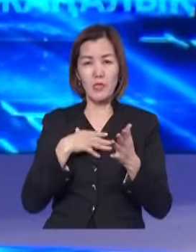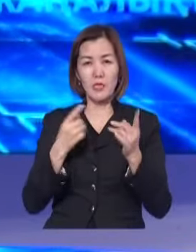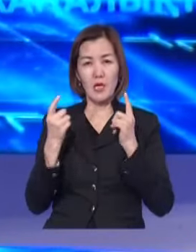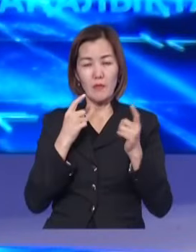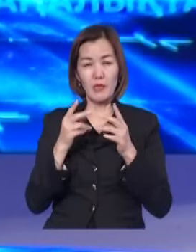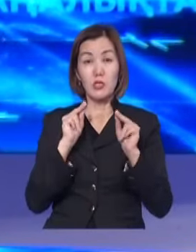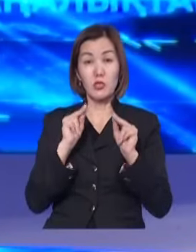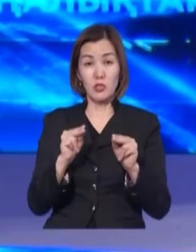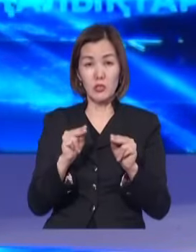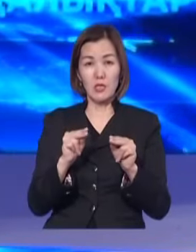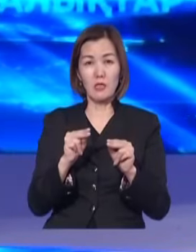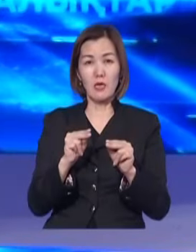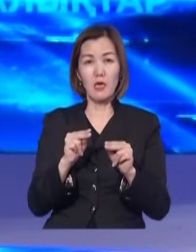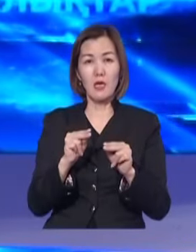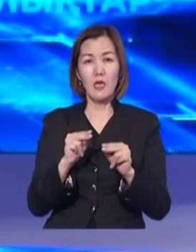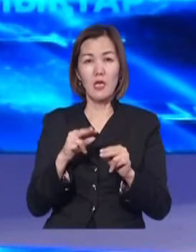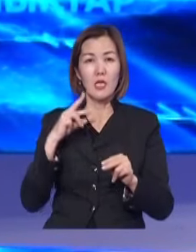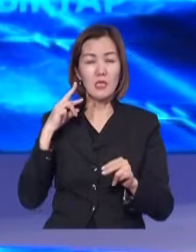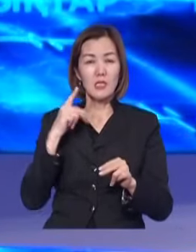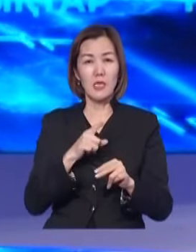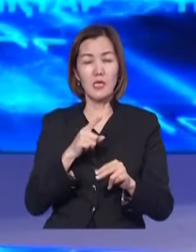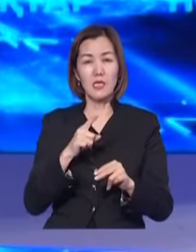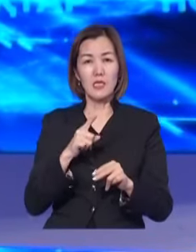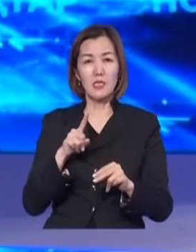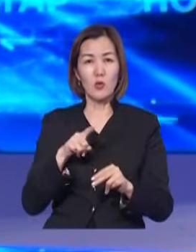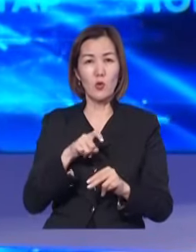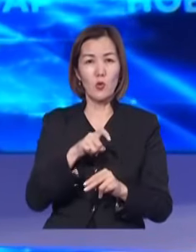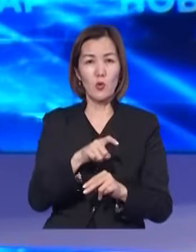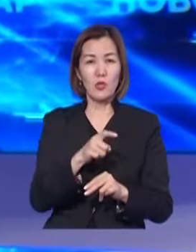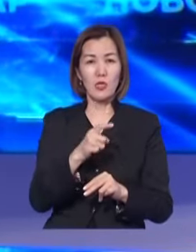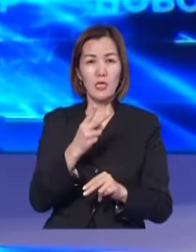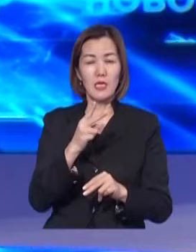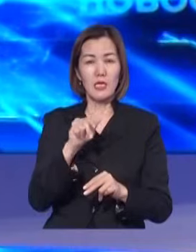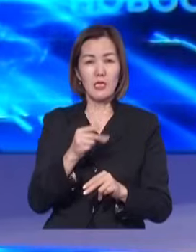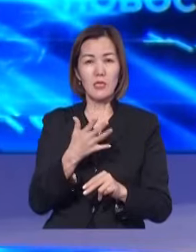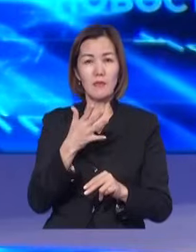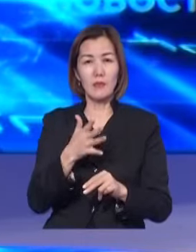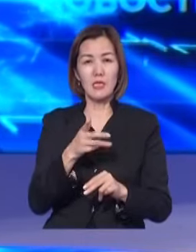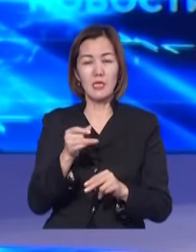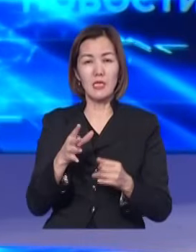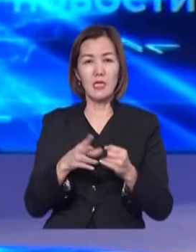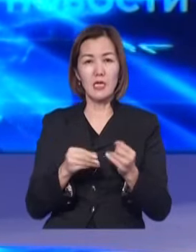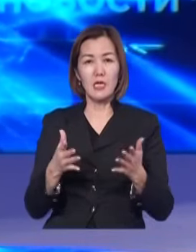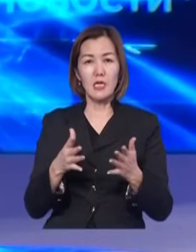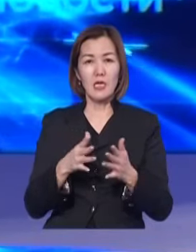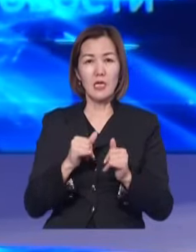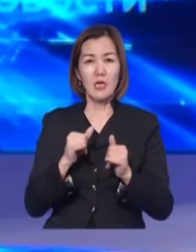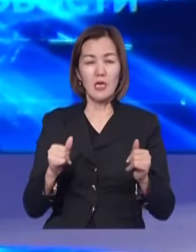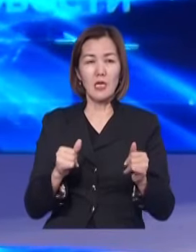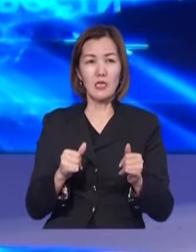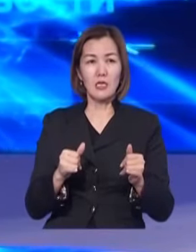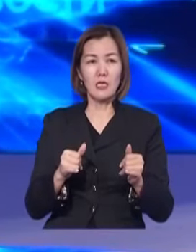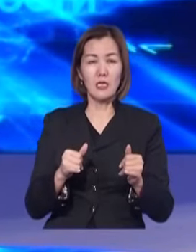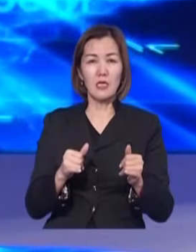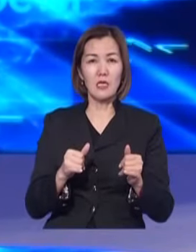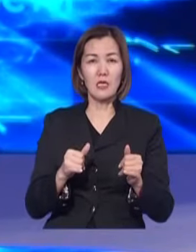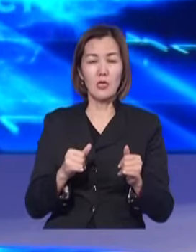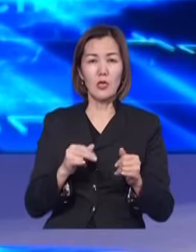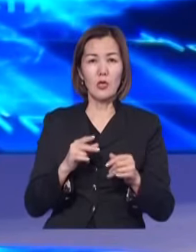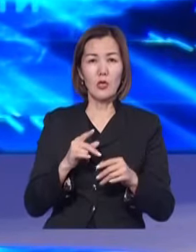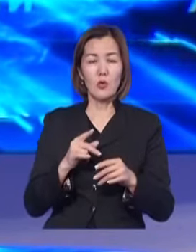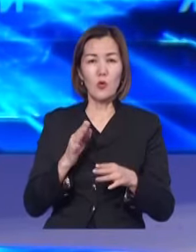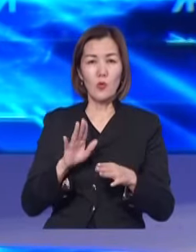Расымен де зиянкес аптаға жетпейтін уақыт ішінде 2,5 мың гектарға жуық алқаптың қара топырағын шығарған. Осыдан